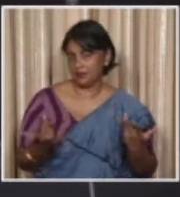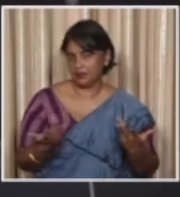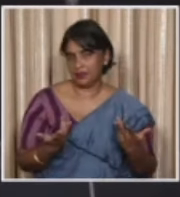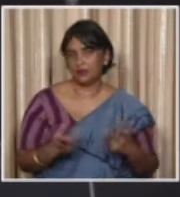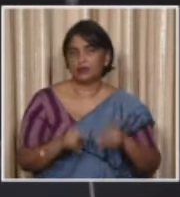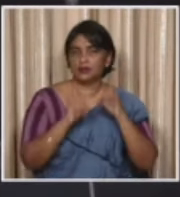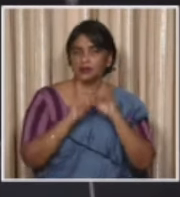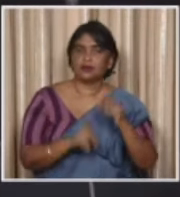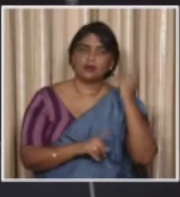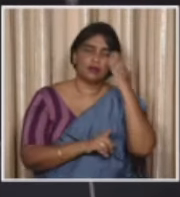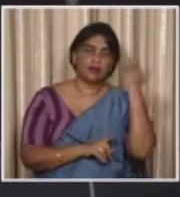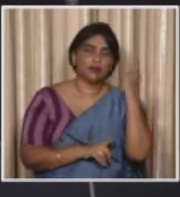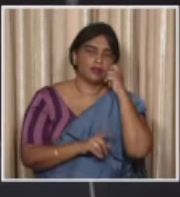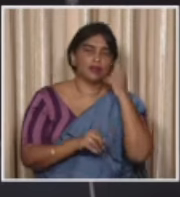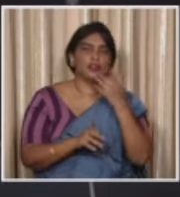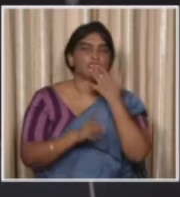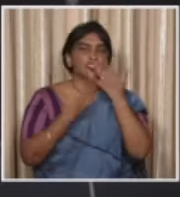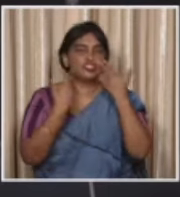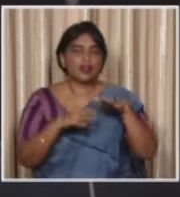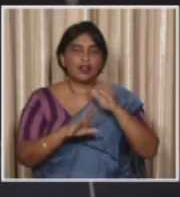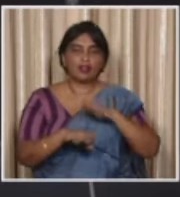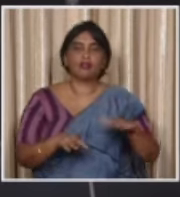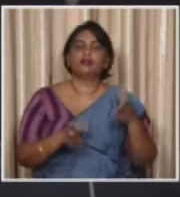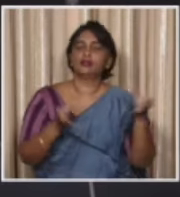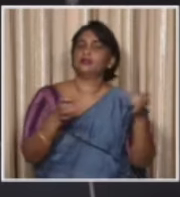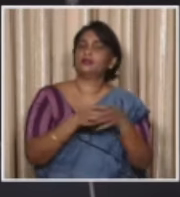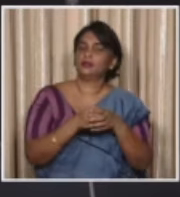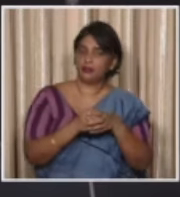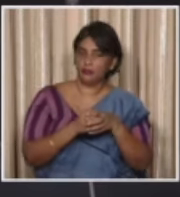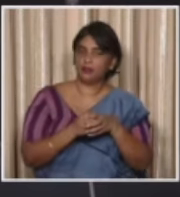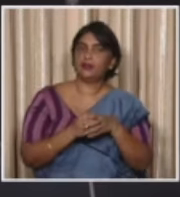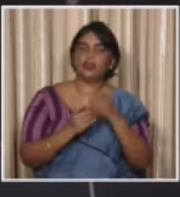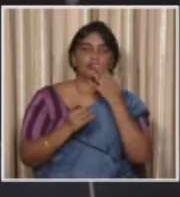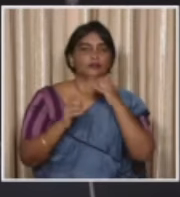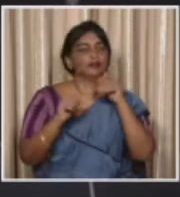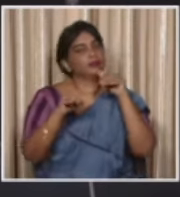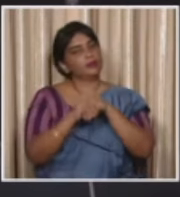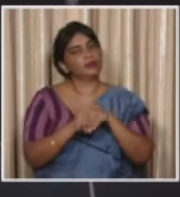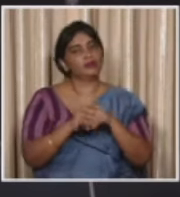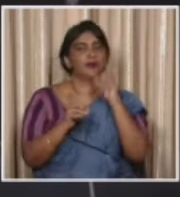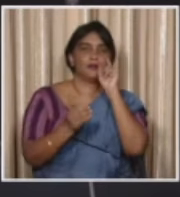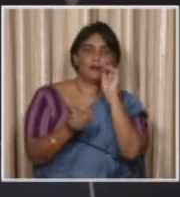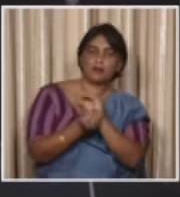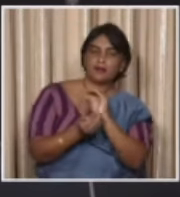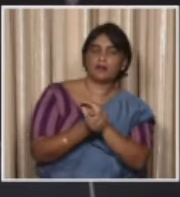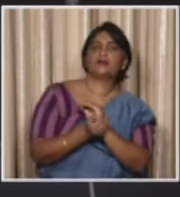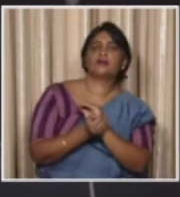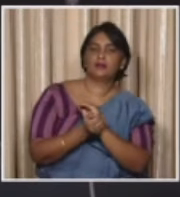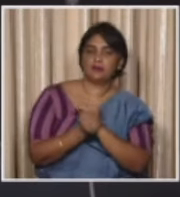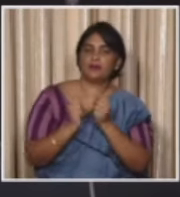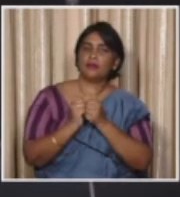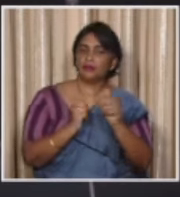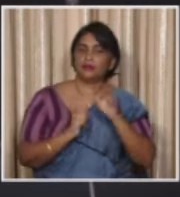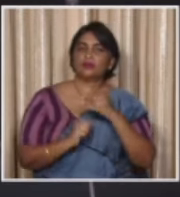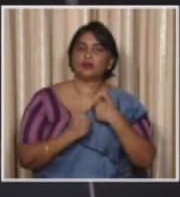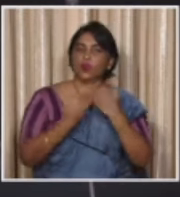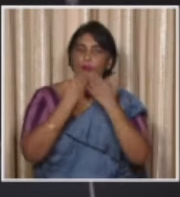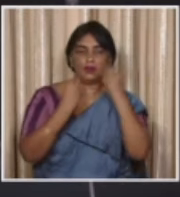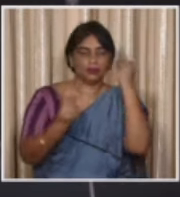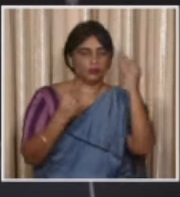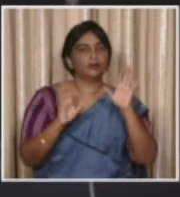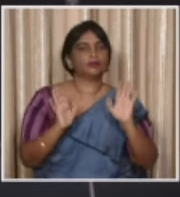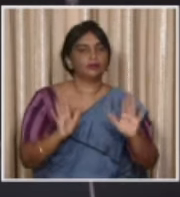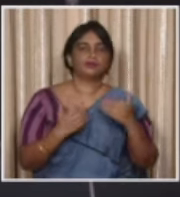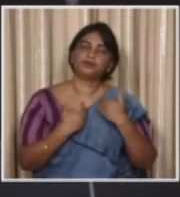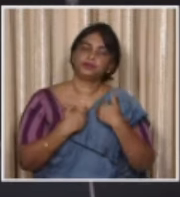ඒ වෙනුවට දෙමාපියෝ ආදි ශිෂ්‍යෝ පාසල් සංගම සමිතිය එකතු වෙලා පාසල් වල ආරක්ෂාව හදාගෙන ඒ ටික කරන්නයි කියලා උපදෙස් දීලා තිනවා. ඒ